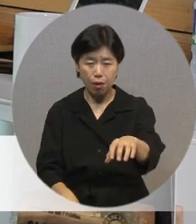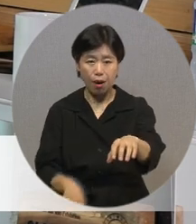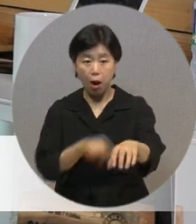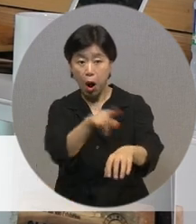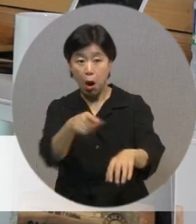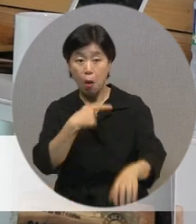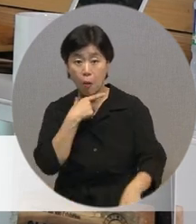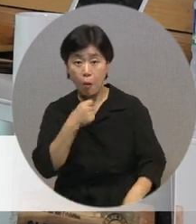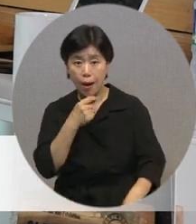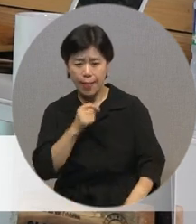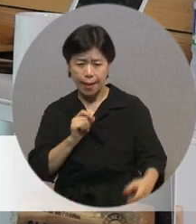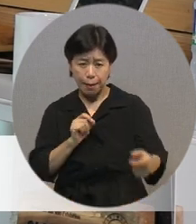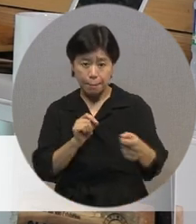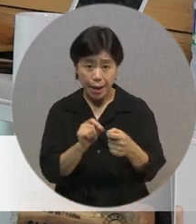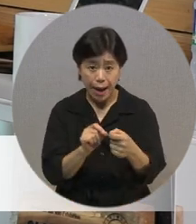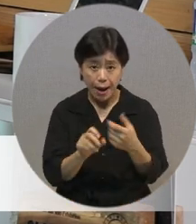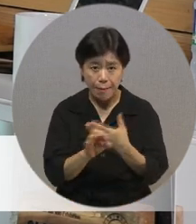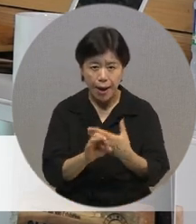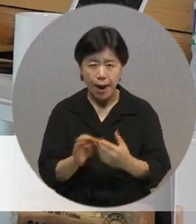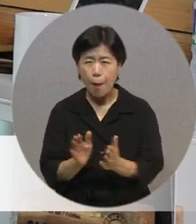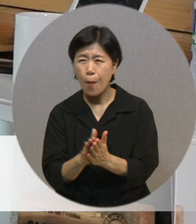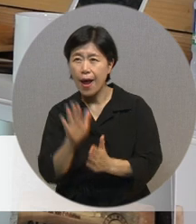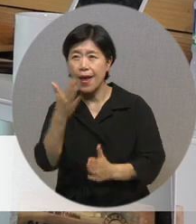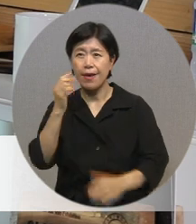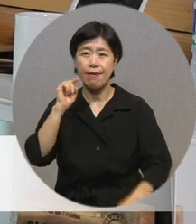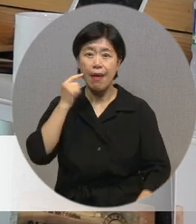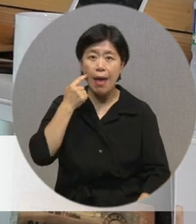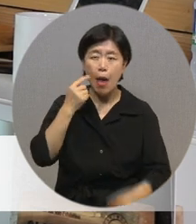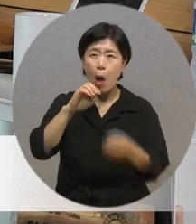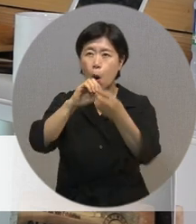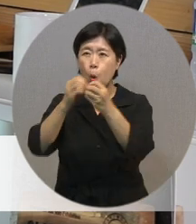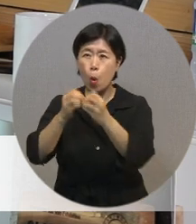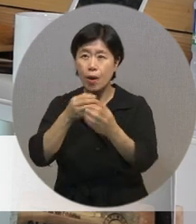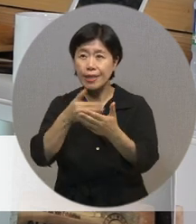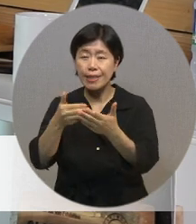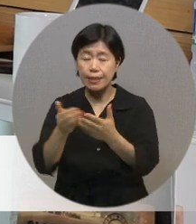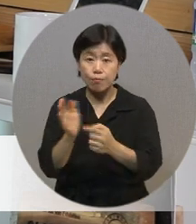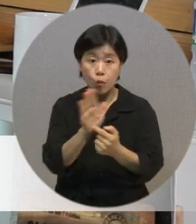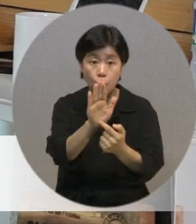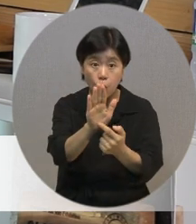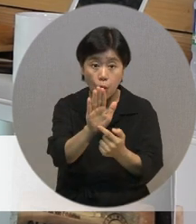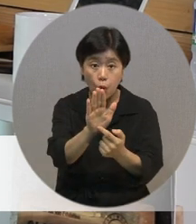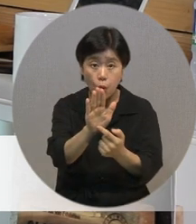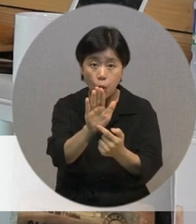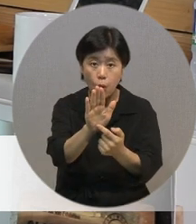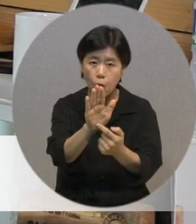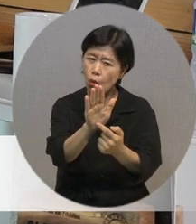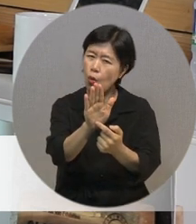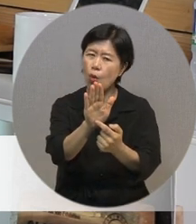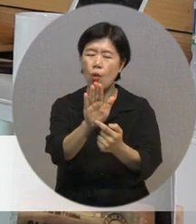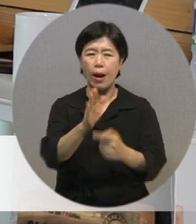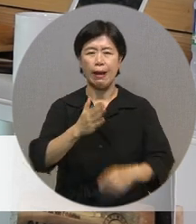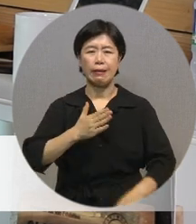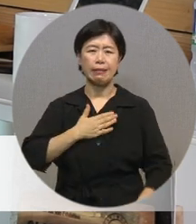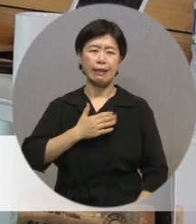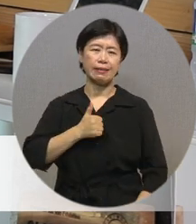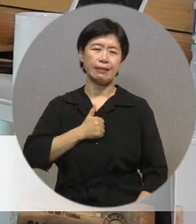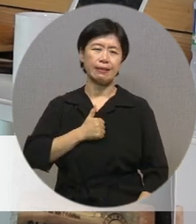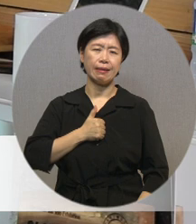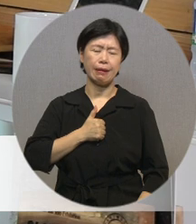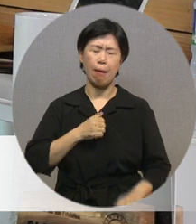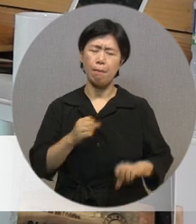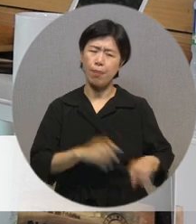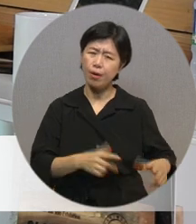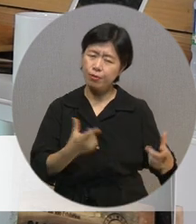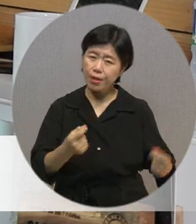막 화려하고 예쁘고 장식적인 것들을 쫓아가다 보면 그때 이제 저 정체성을 잃어버릴